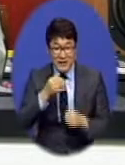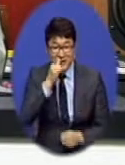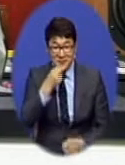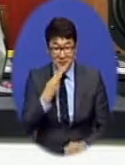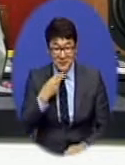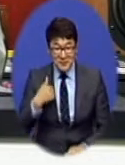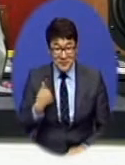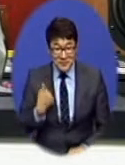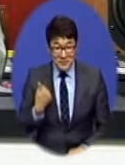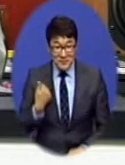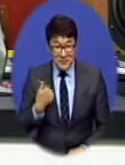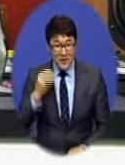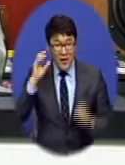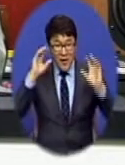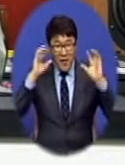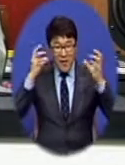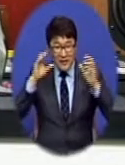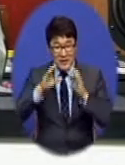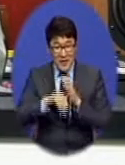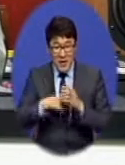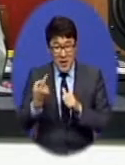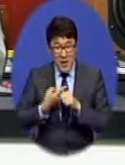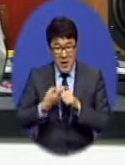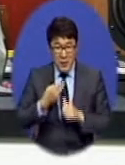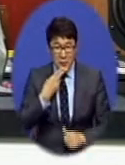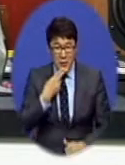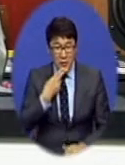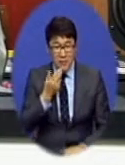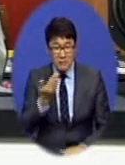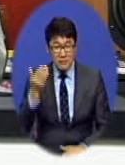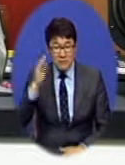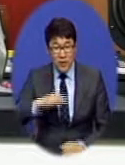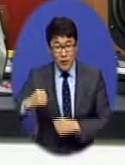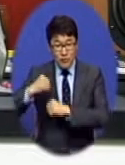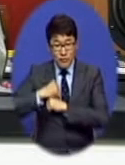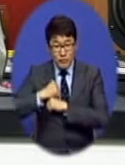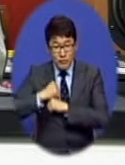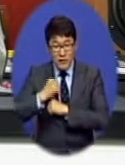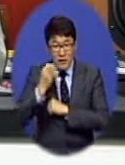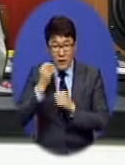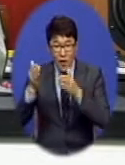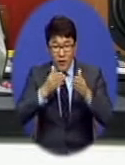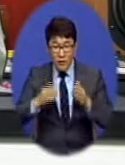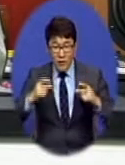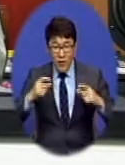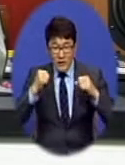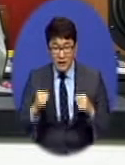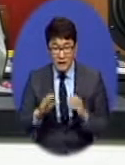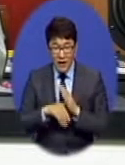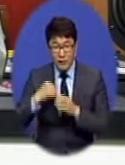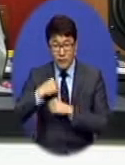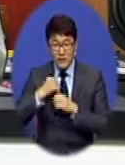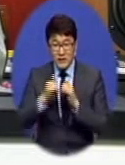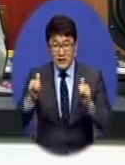않으셨어요? 아, 저 어릴 때는 네. 뭐 놀림 안 당했는데요. 네. 군인 가서 경기도가 있을 적에. 예. 군에 가 있을